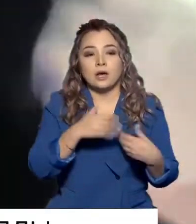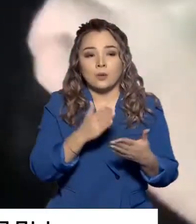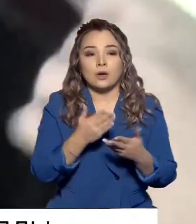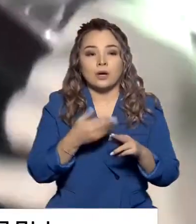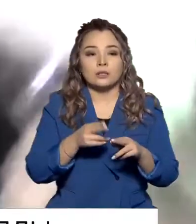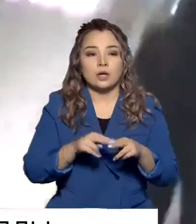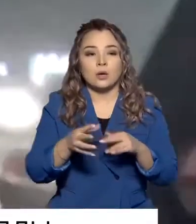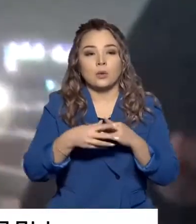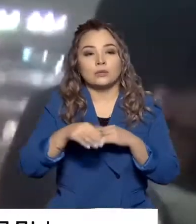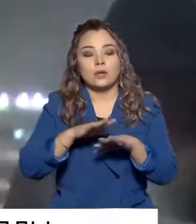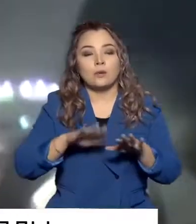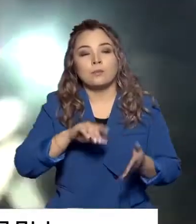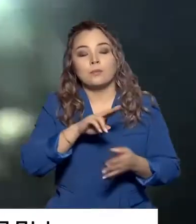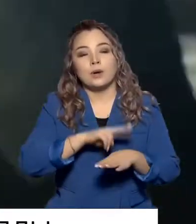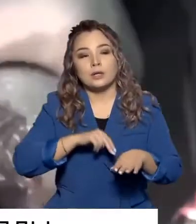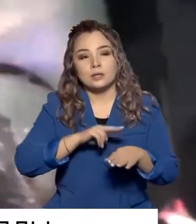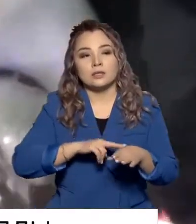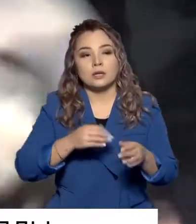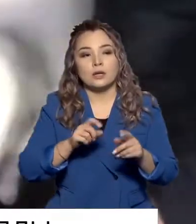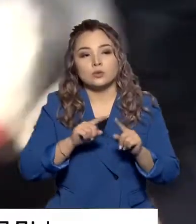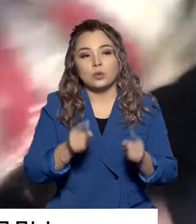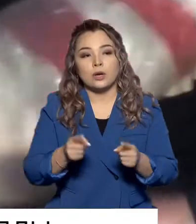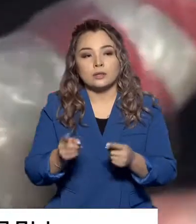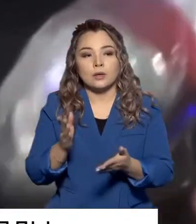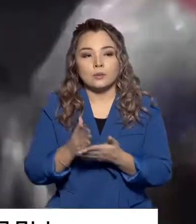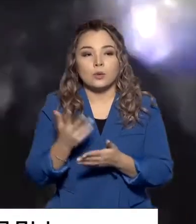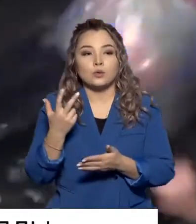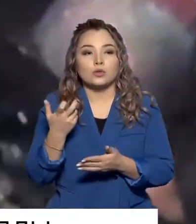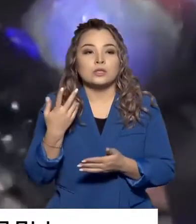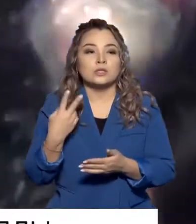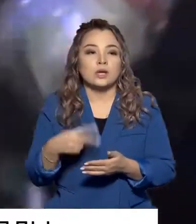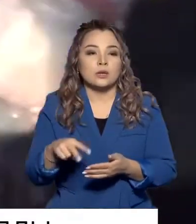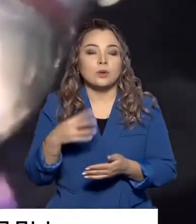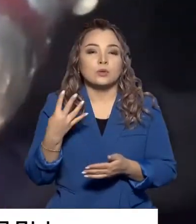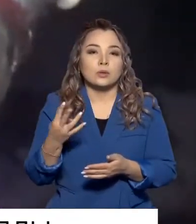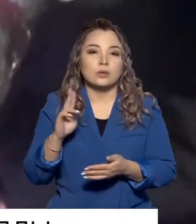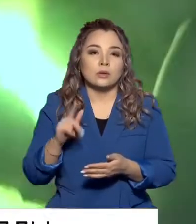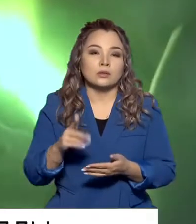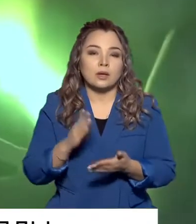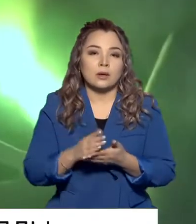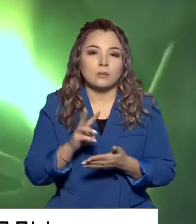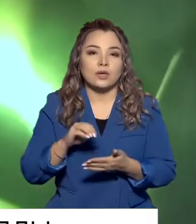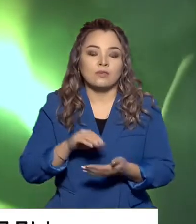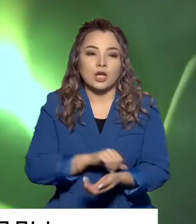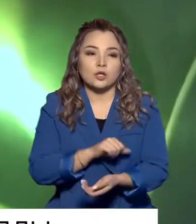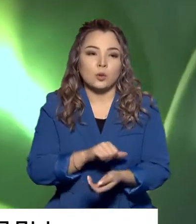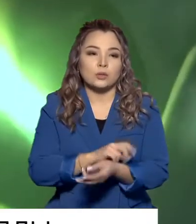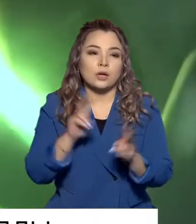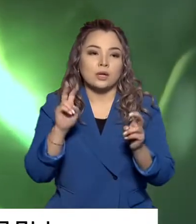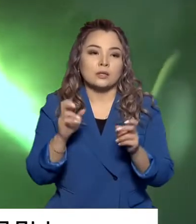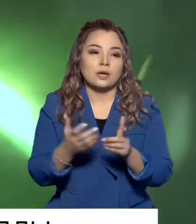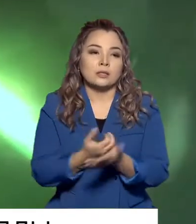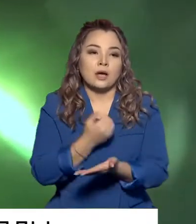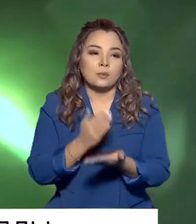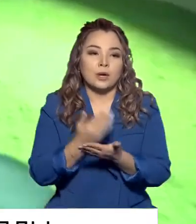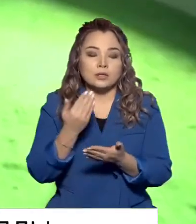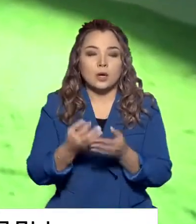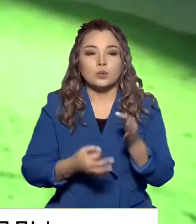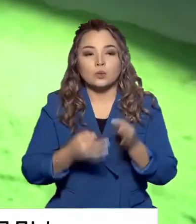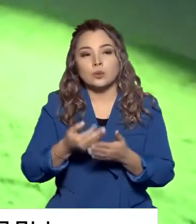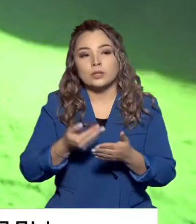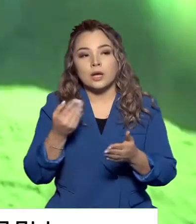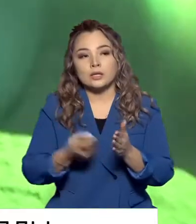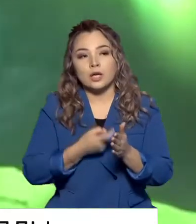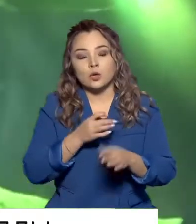ұзамай өңірлік полицейлер ұстады. Тінту кезінде салмағы 324 грамм мефедронның 2 пакет табылды. Сотқа дейінгі тергеу